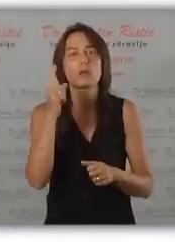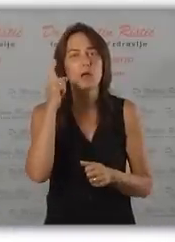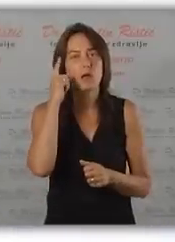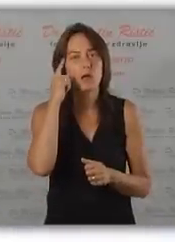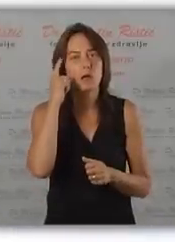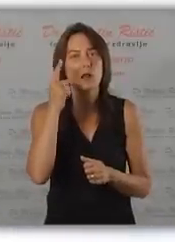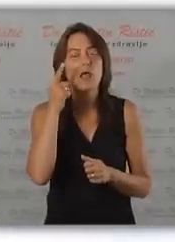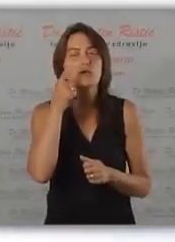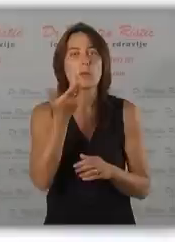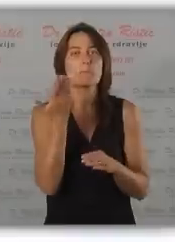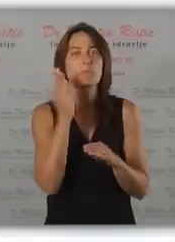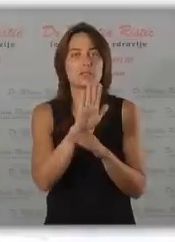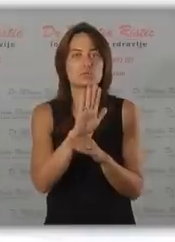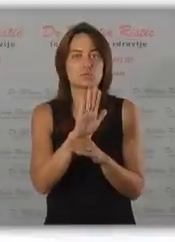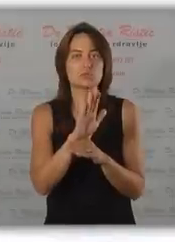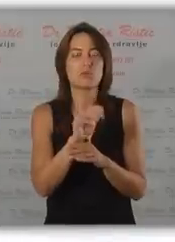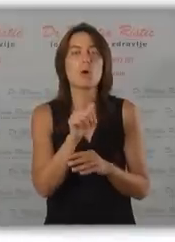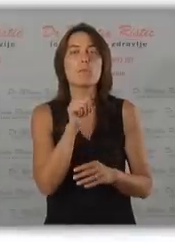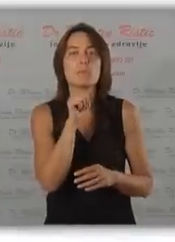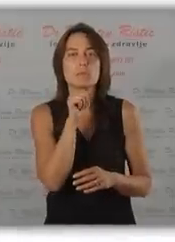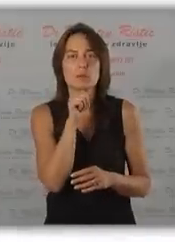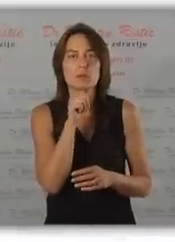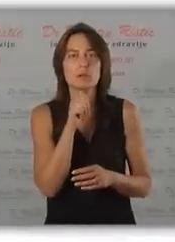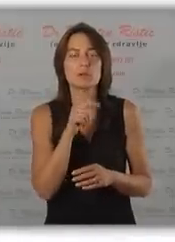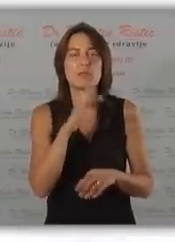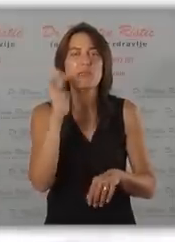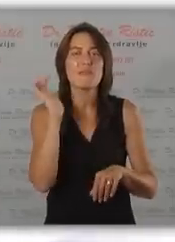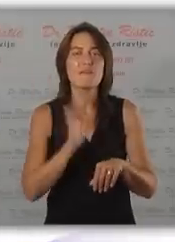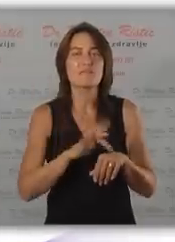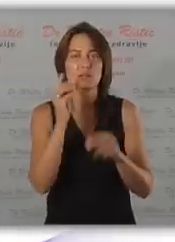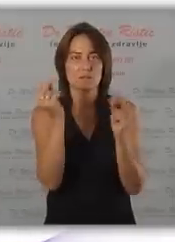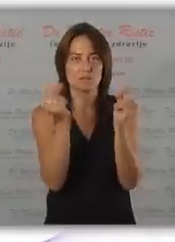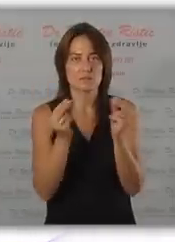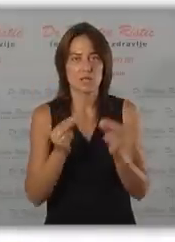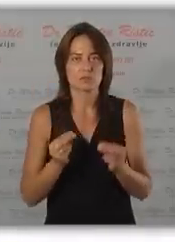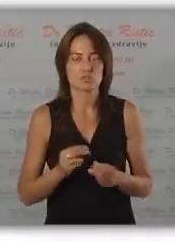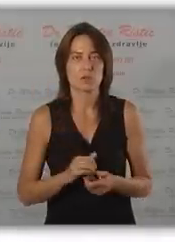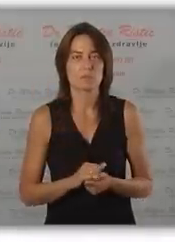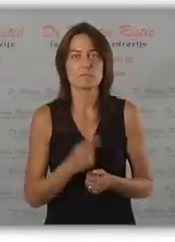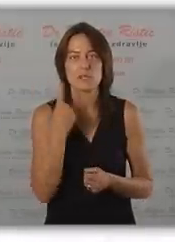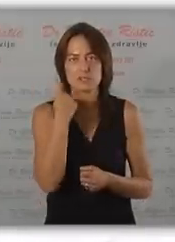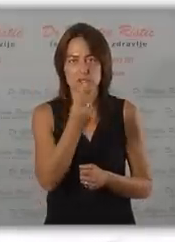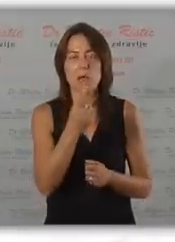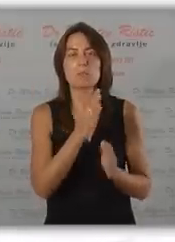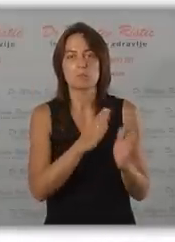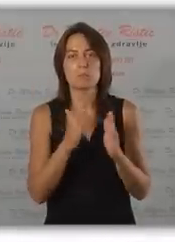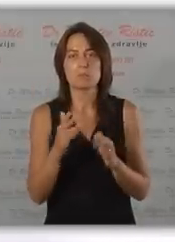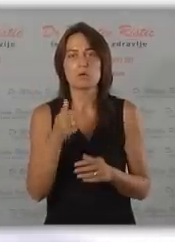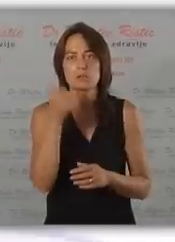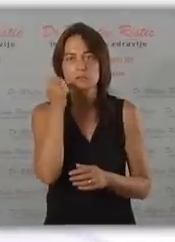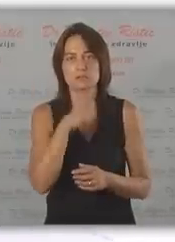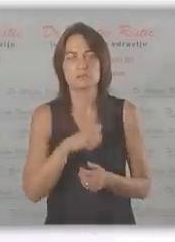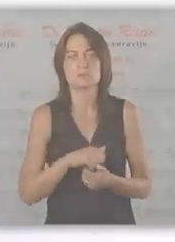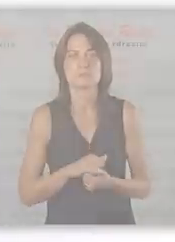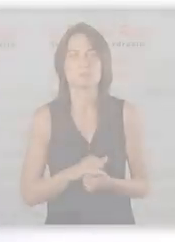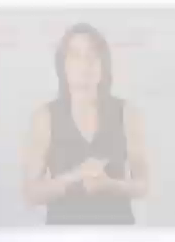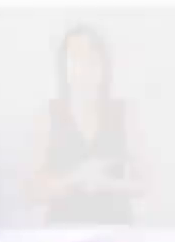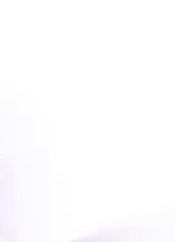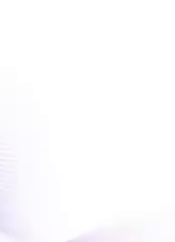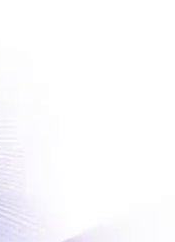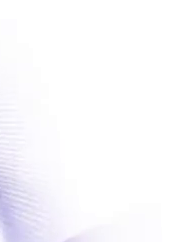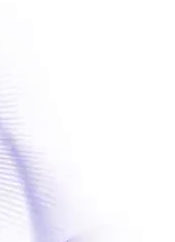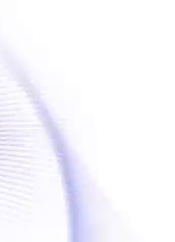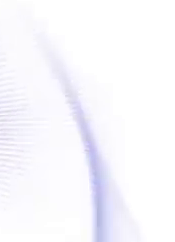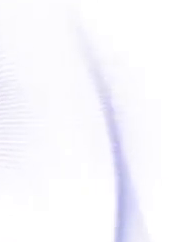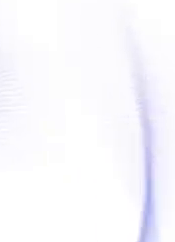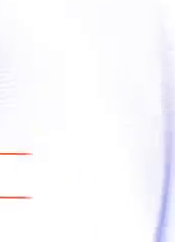praćen gnojnim prisustvom i infektivnim sadržajem. Sam proces se zove cistektomija.